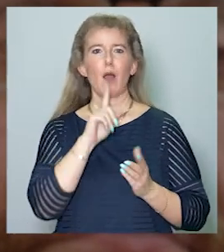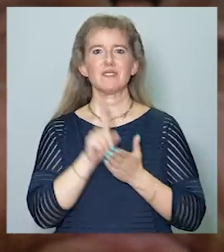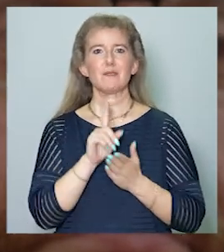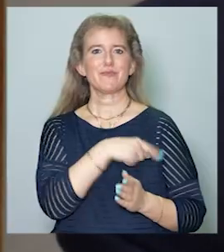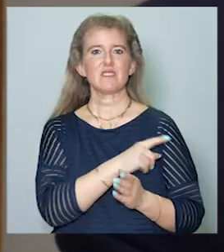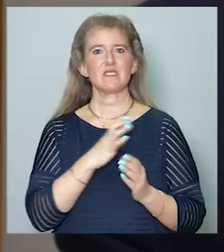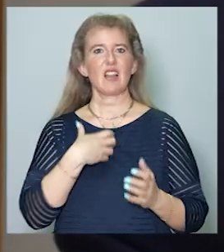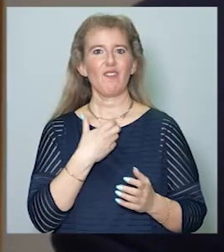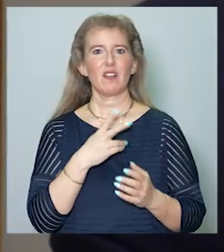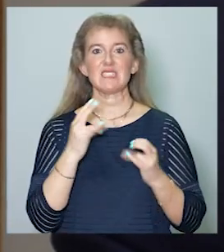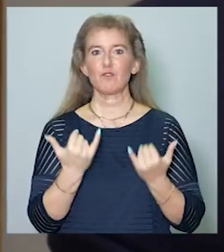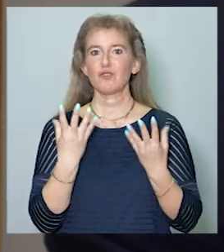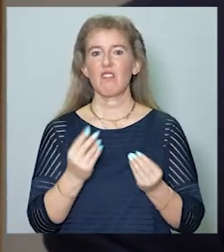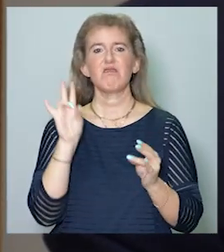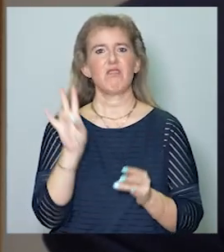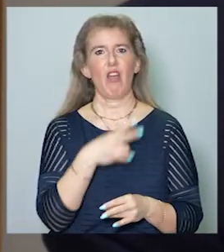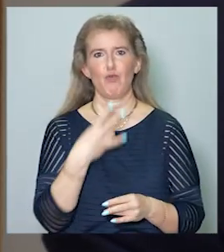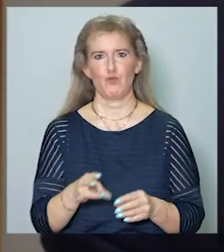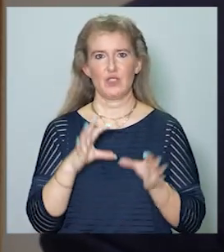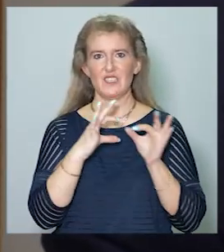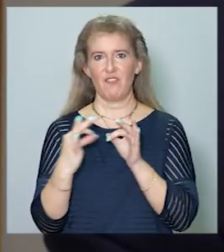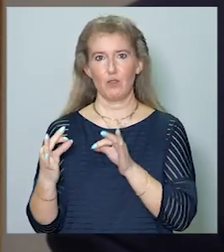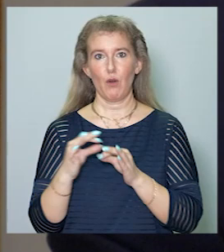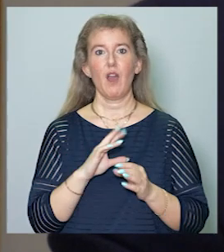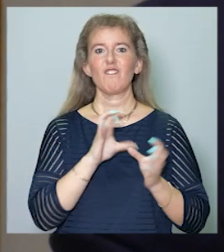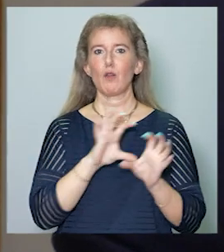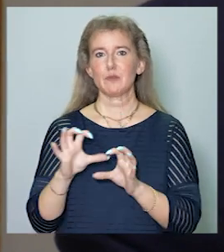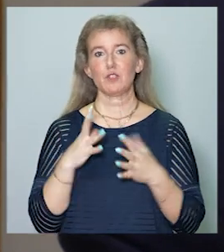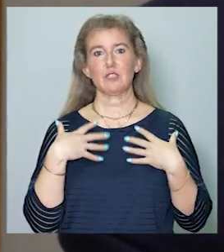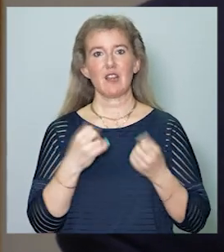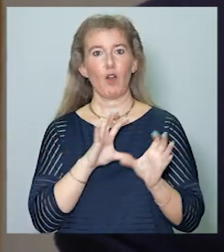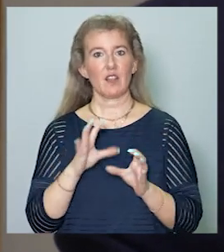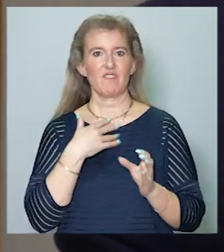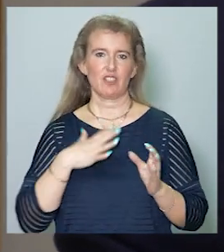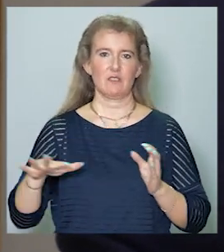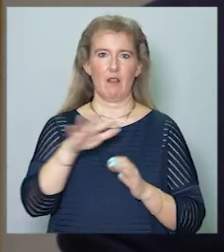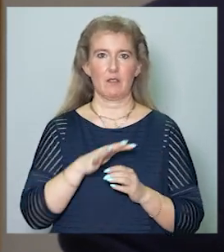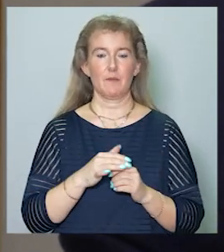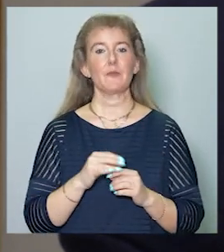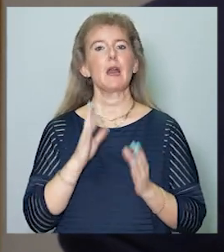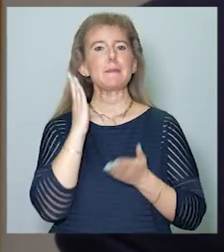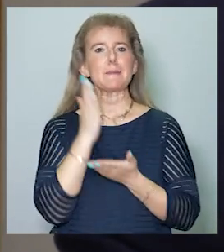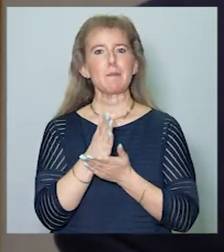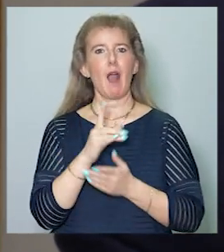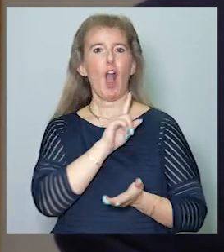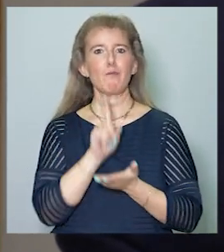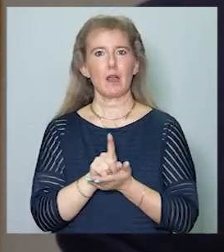обязательного медицинского страхования на сегодняшний день ненужное звено в обеспечении здравоохранения в нашей стране.